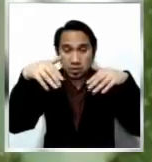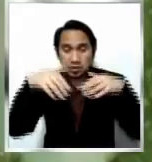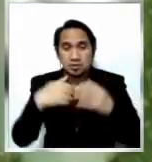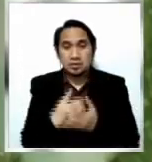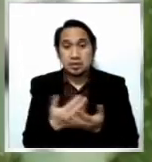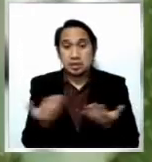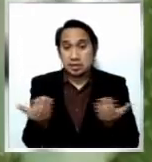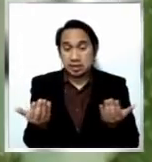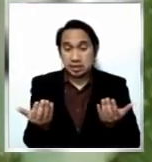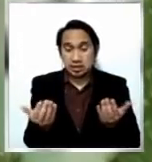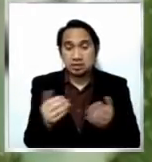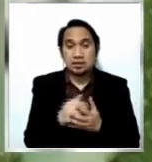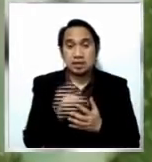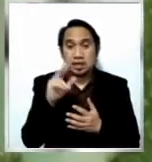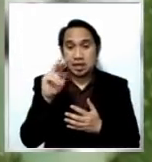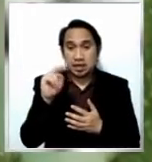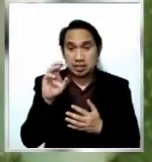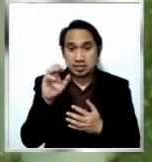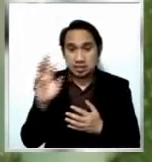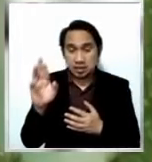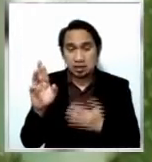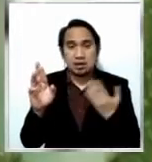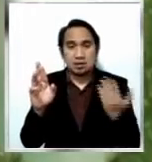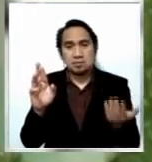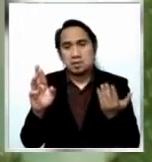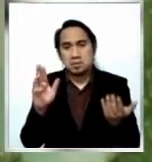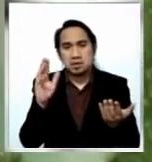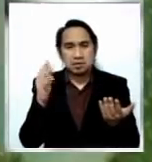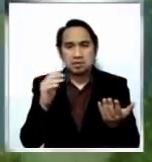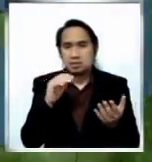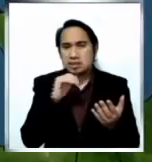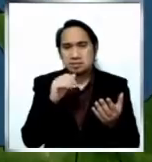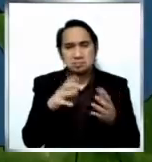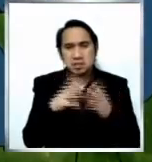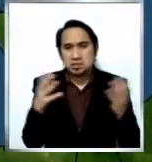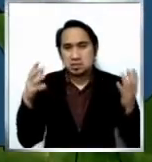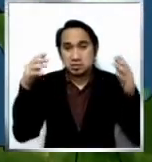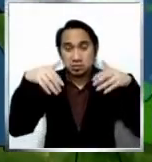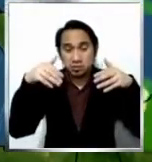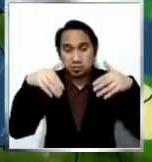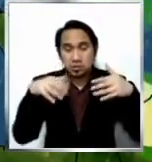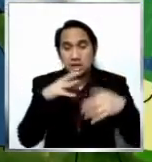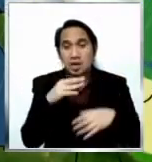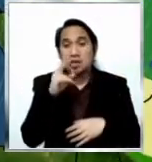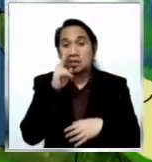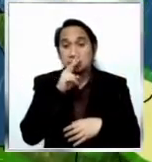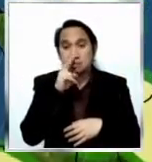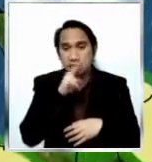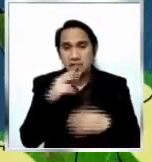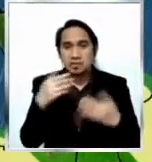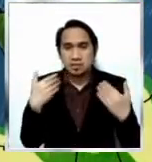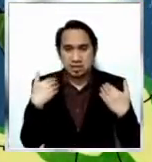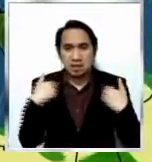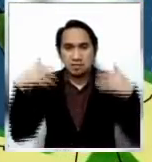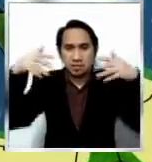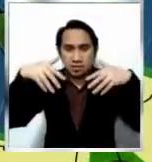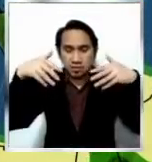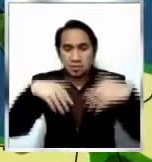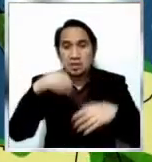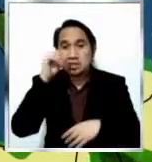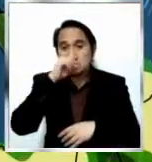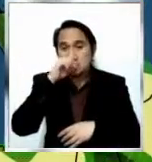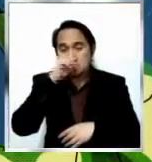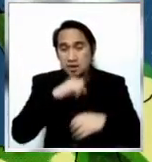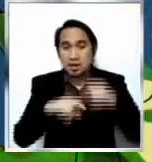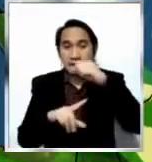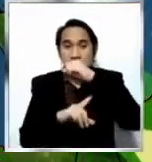ang tsansa ng ulan sa maghapon bukas. At sa Visayas, umaga pa lang may mga pag-ulan na sa Samar, Leyte at Panay Island.